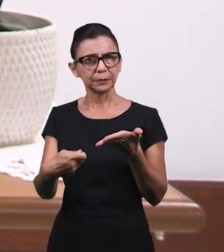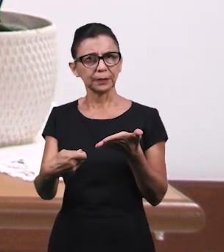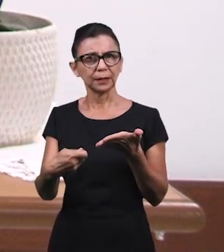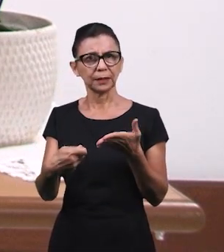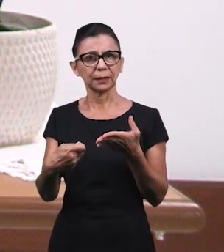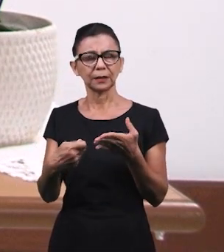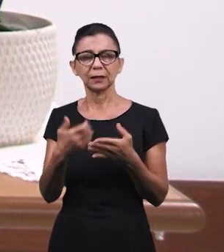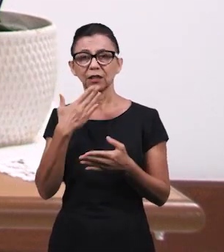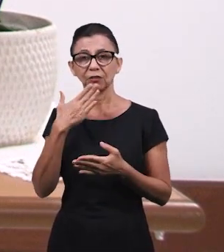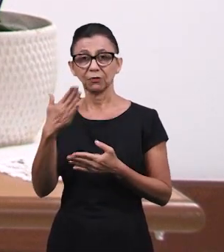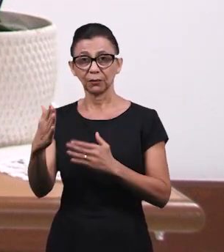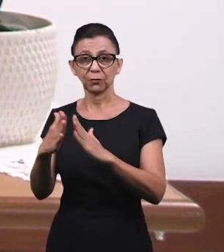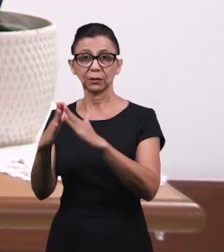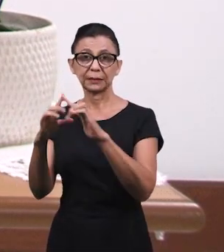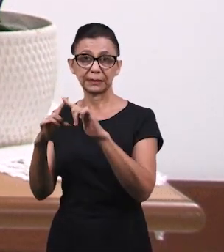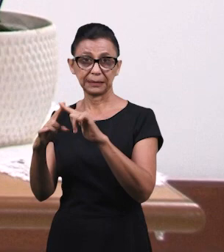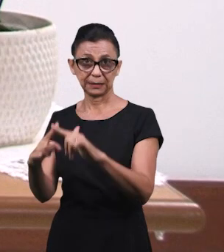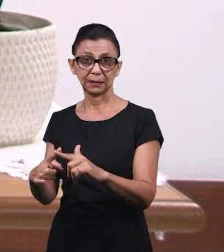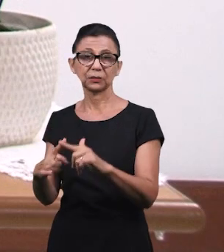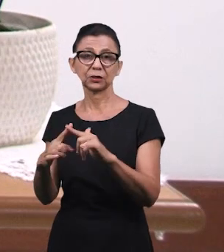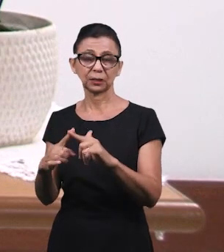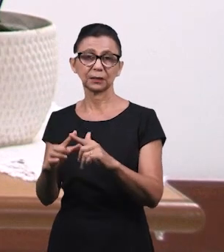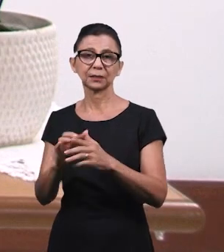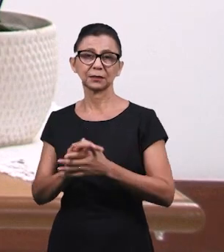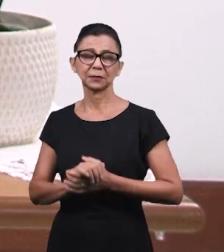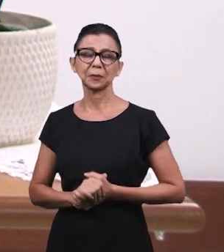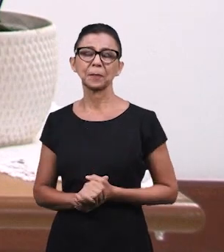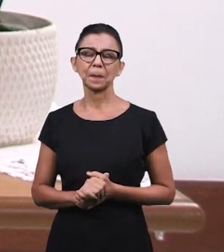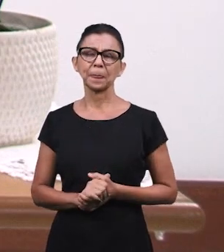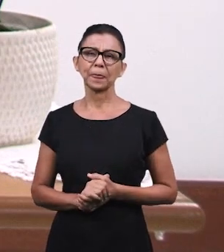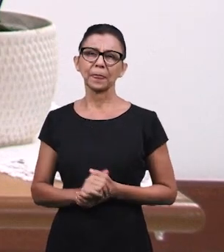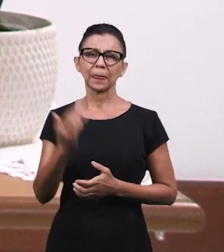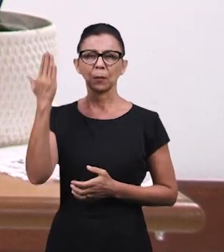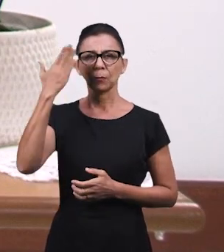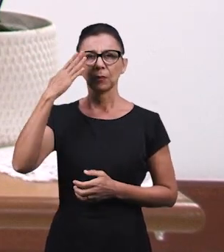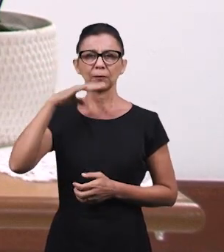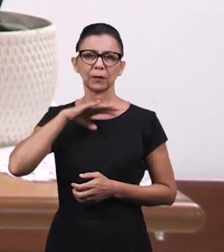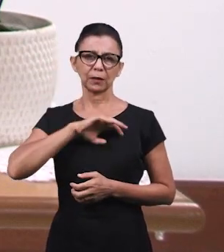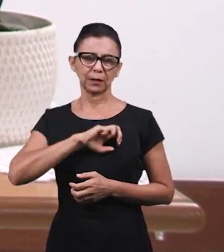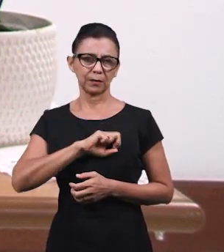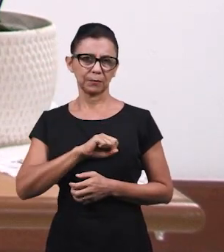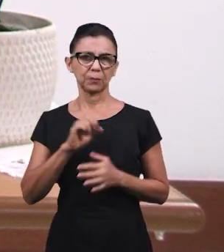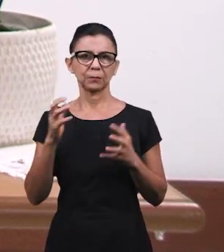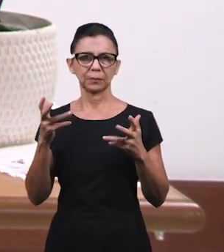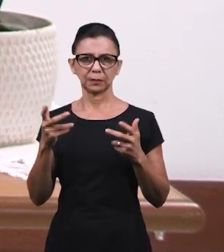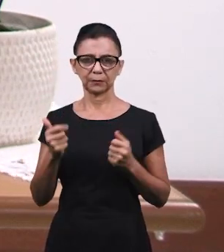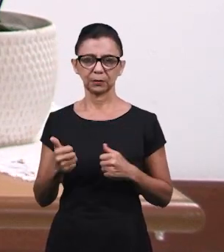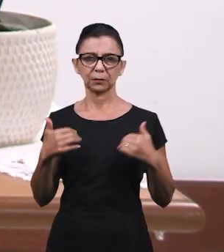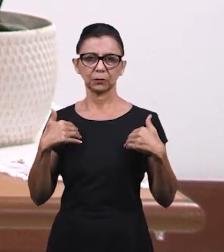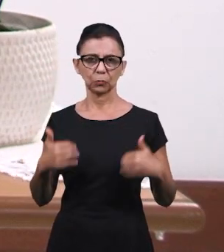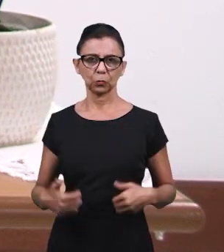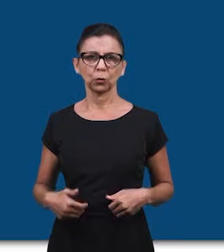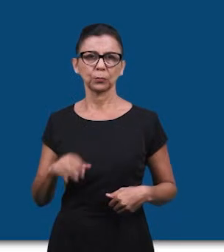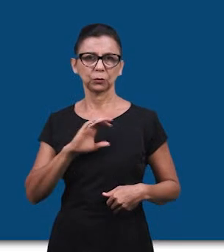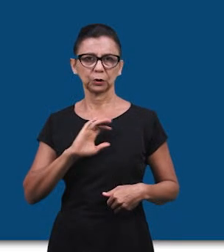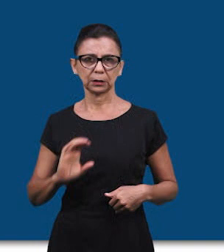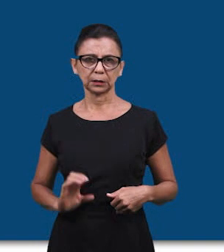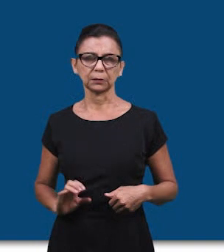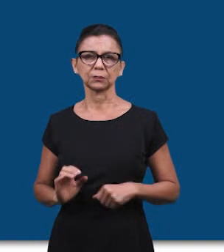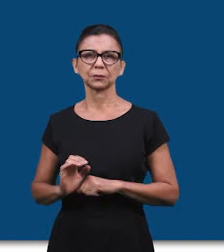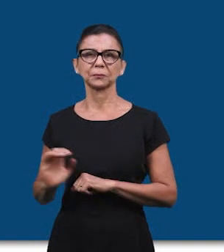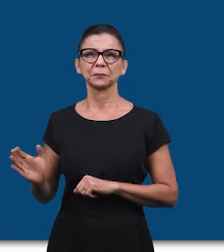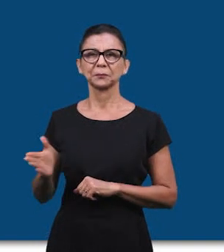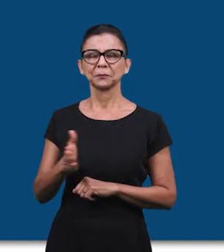пастора посылают своим церквям, как выражение любви в теле Христовом верной церкви. Пастор